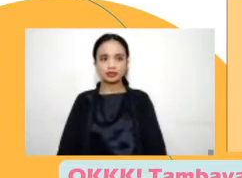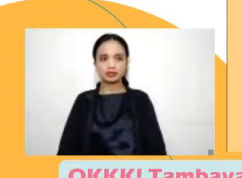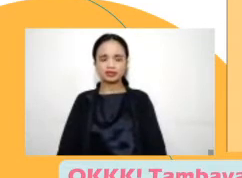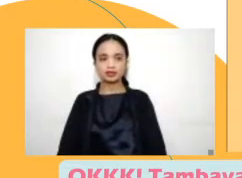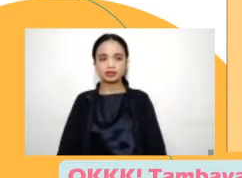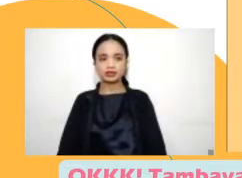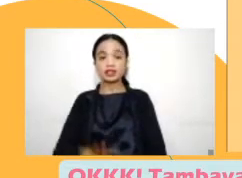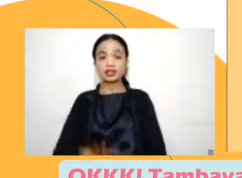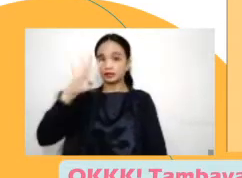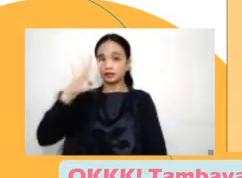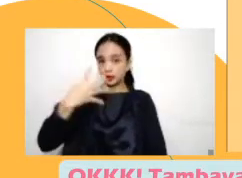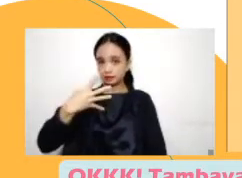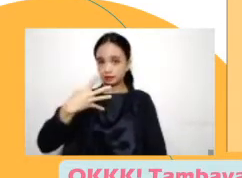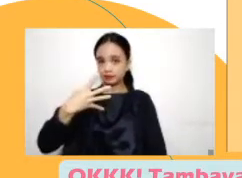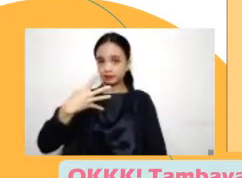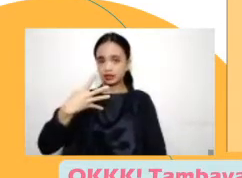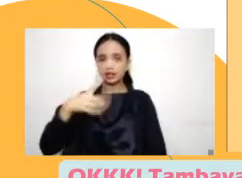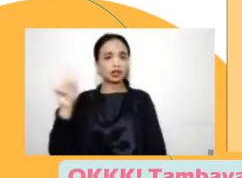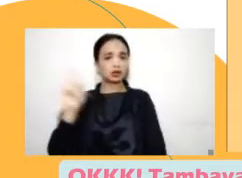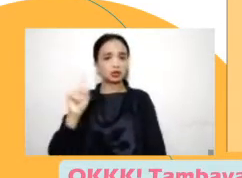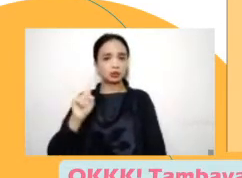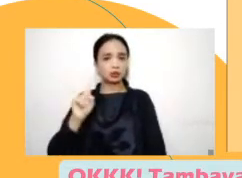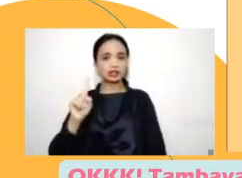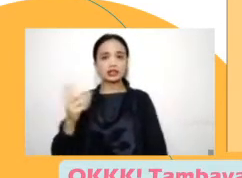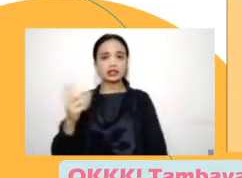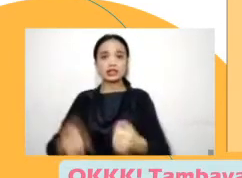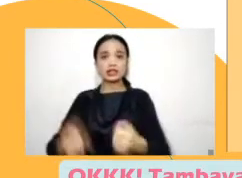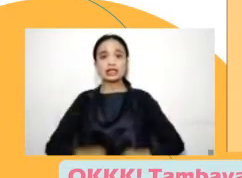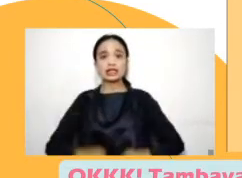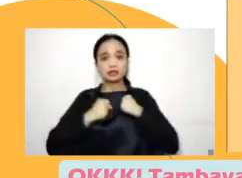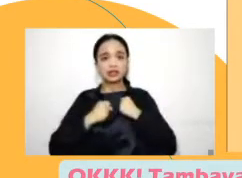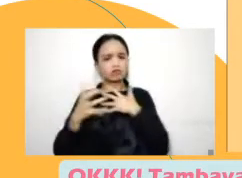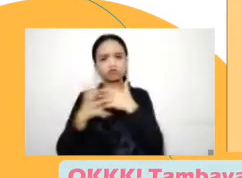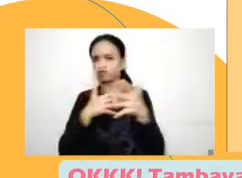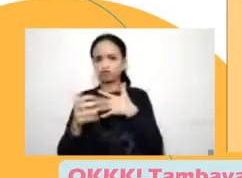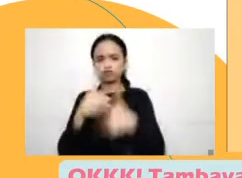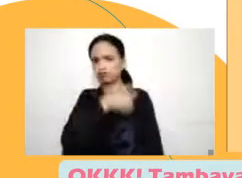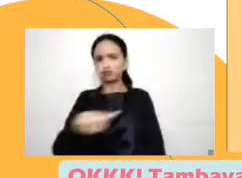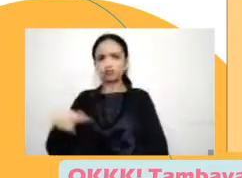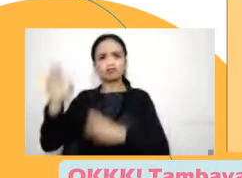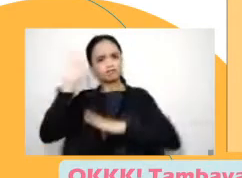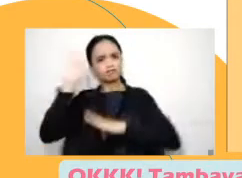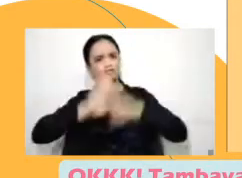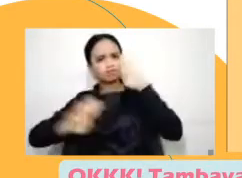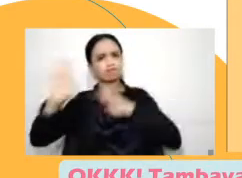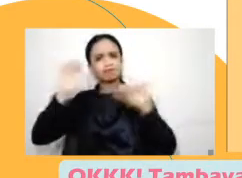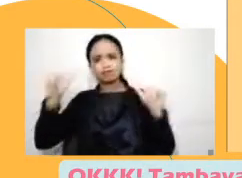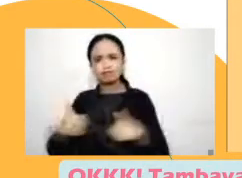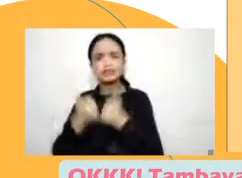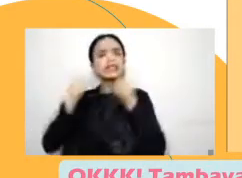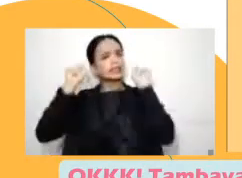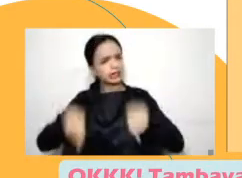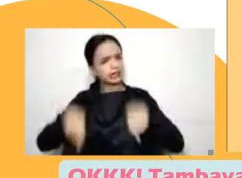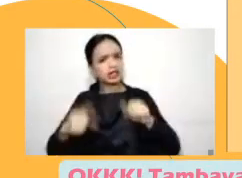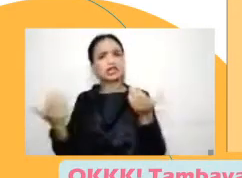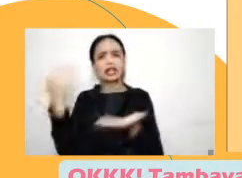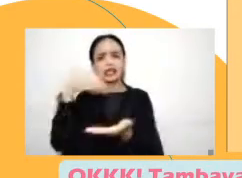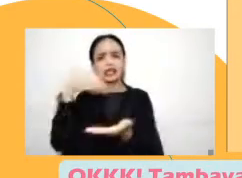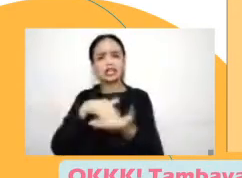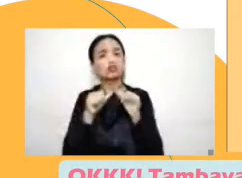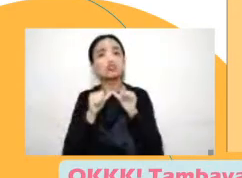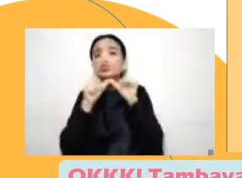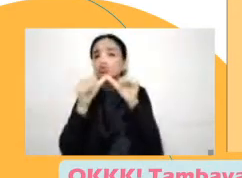Pang-apat, ang pagbangon mula sa mga pagsubok at ang kakayahan upang muling magpatuloy